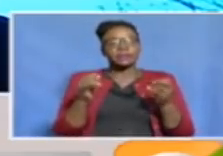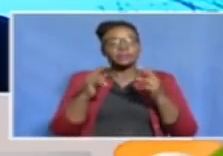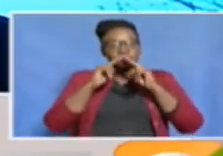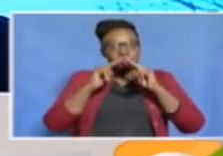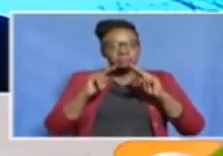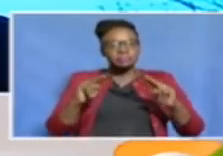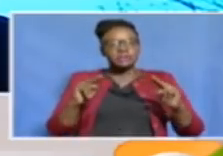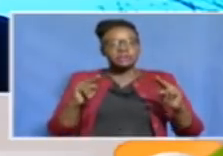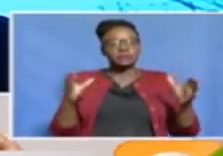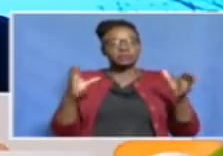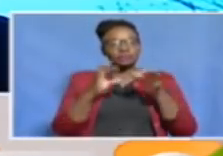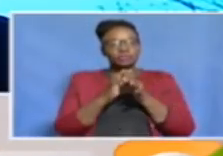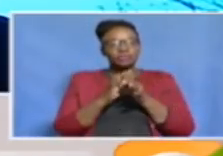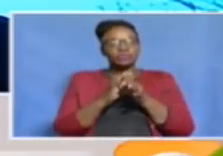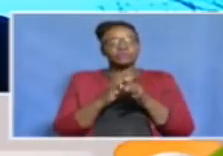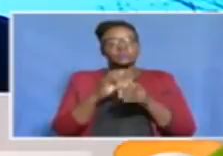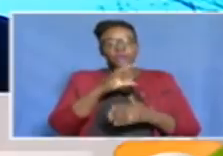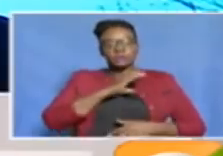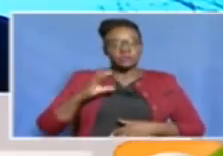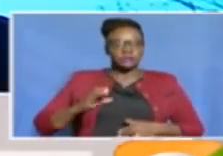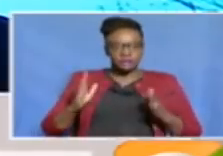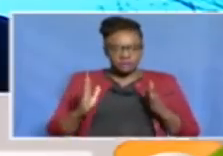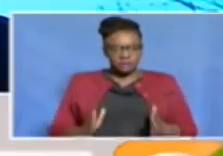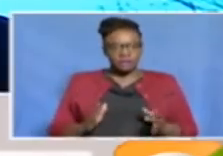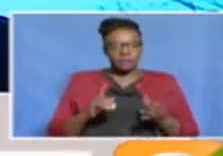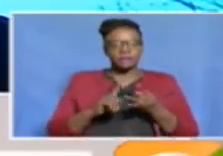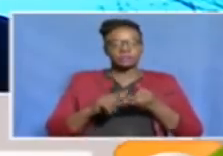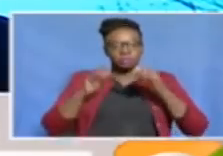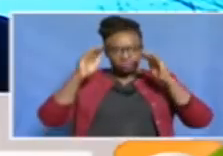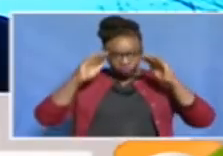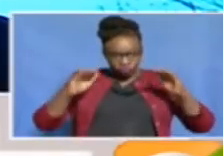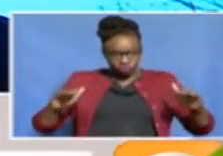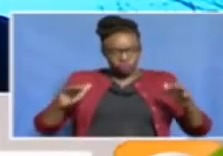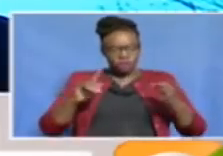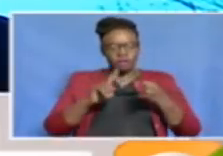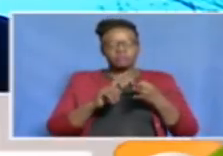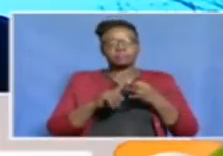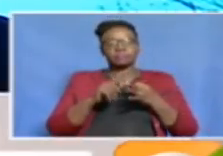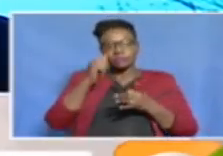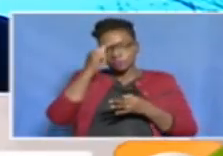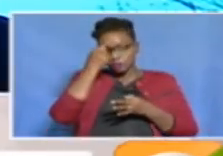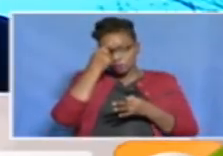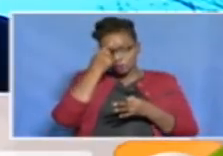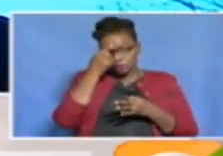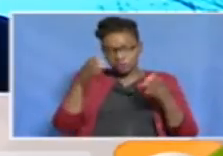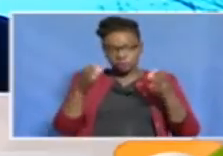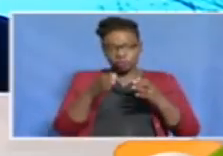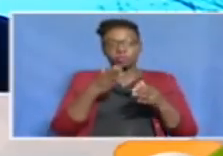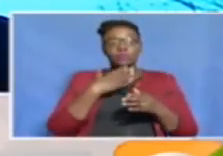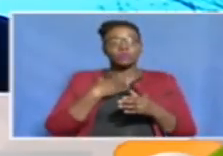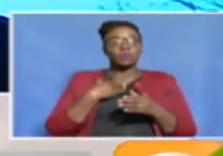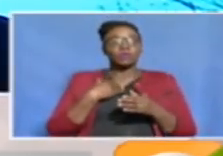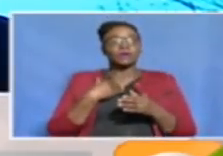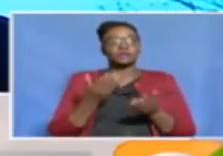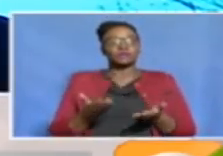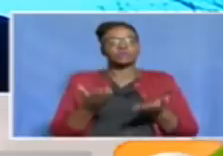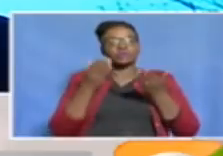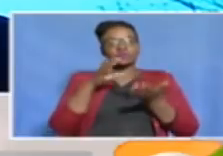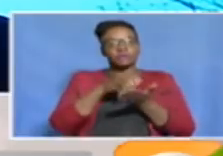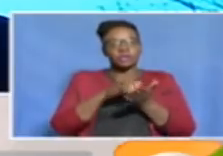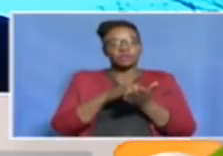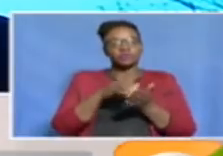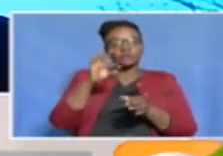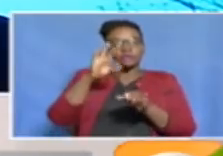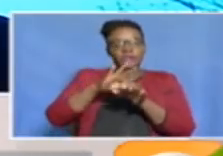dini za Kikristo, Kiislamu na Kihindi linanuia kujadili masala kadhaa yakiwemo kuboresha uhalali wa uchaguzi na jinsi ya kukabiliana